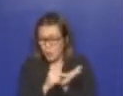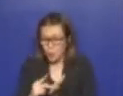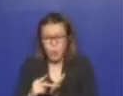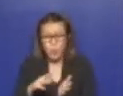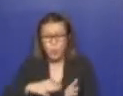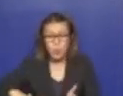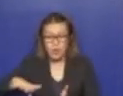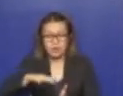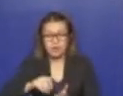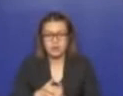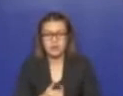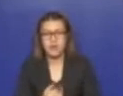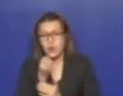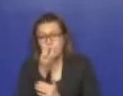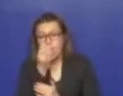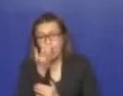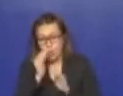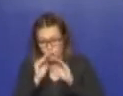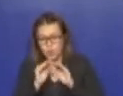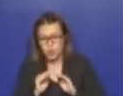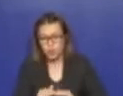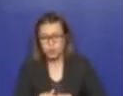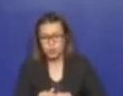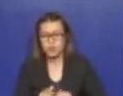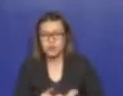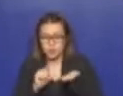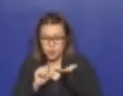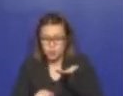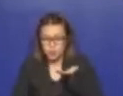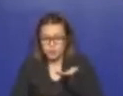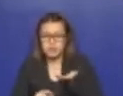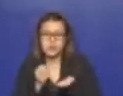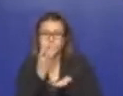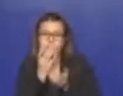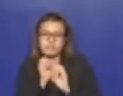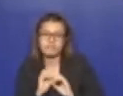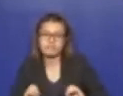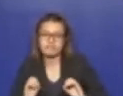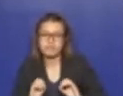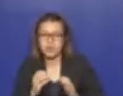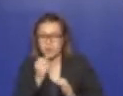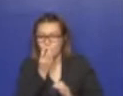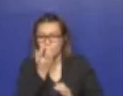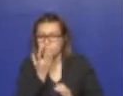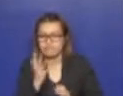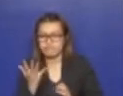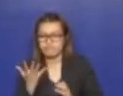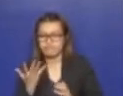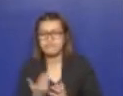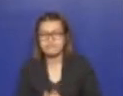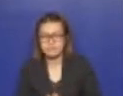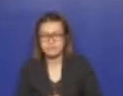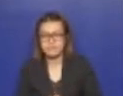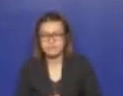เช่นลดดอกเบี้ยงดดอกเบี้ยให้ปลอดดอกเบี้ยแม้